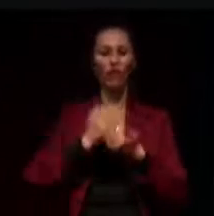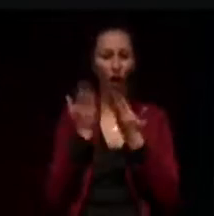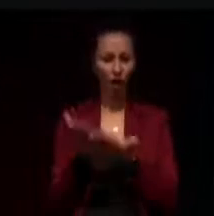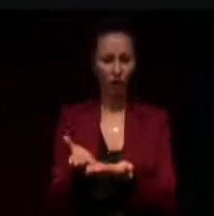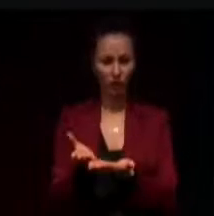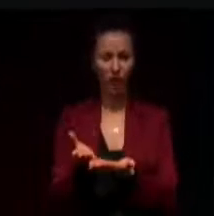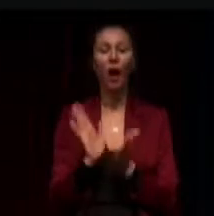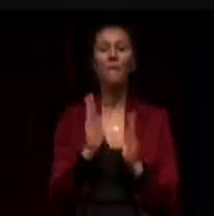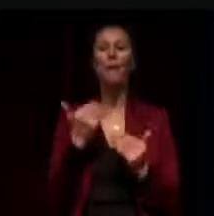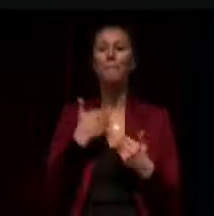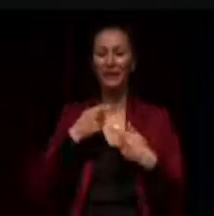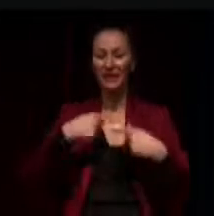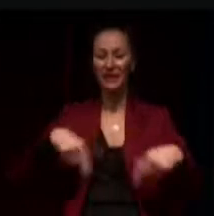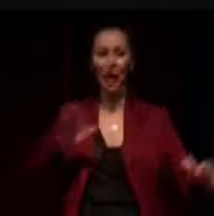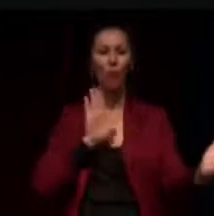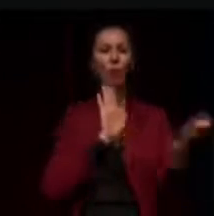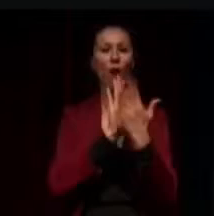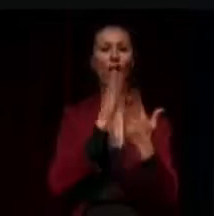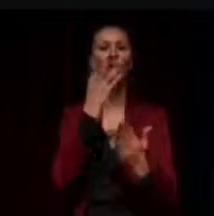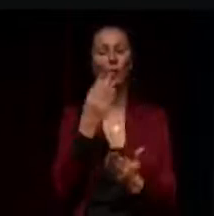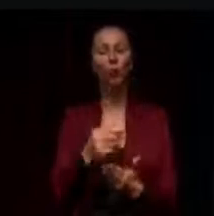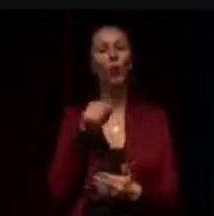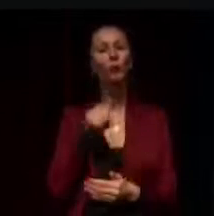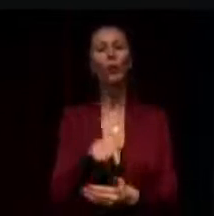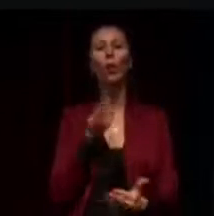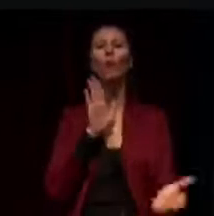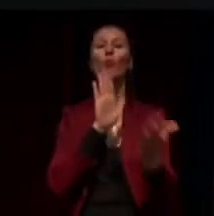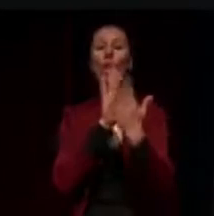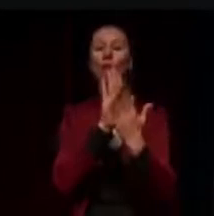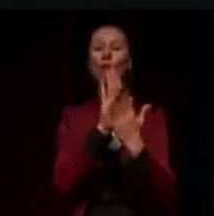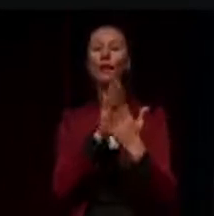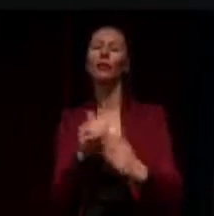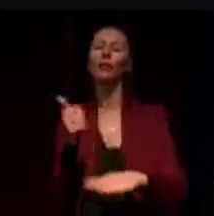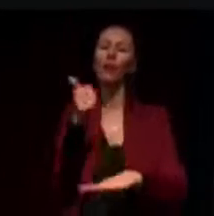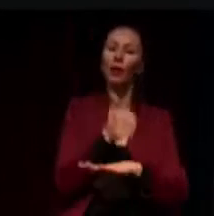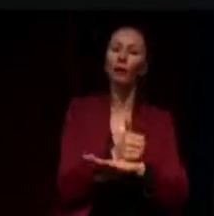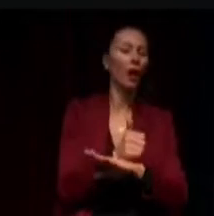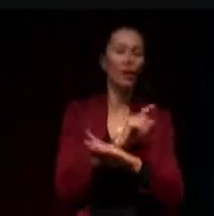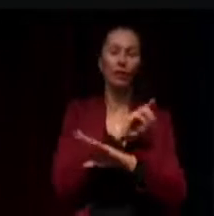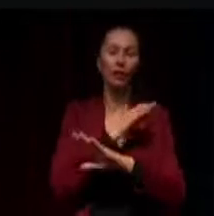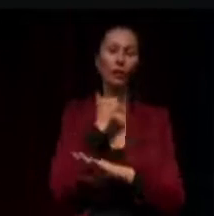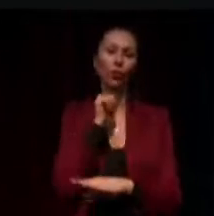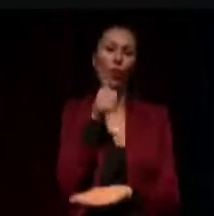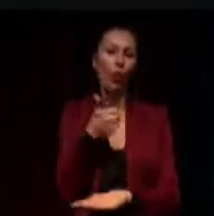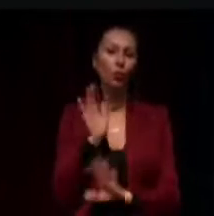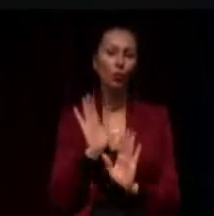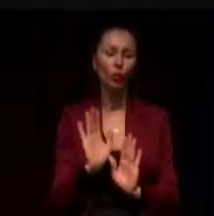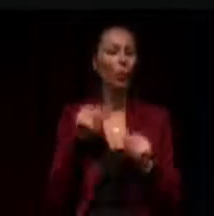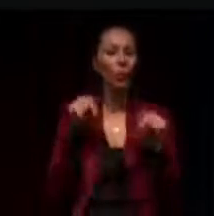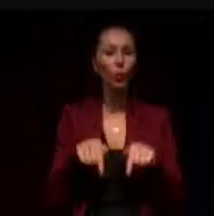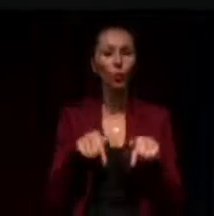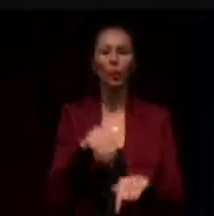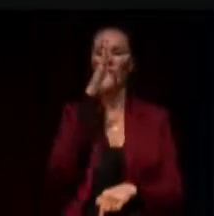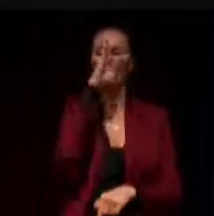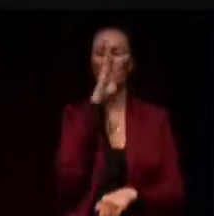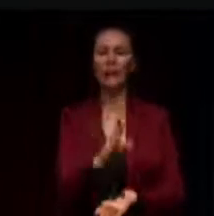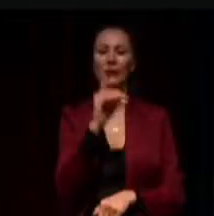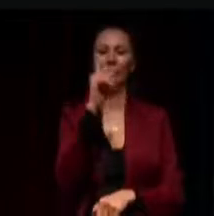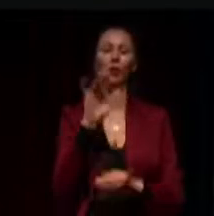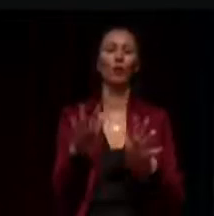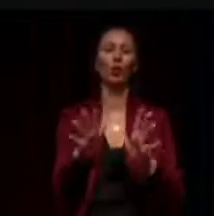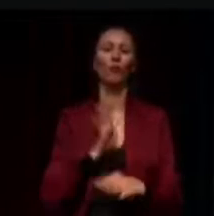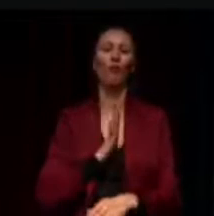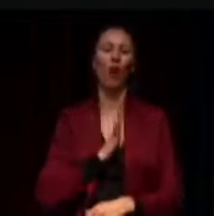ama bizler muhalefet olarak, bunun muhalefeti iktidarı yok. Burada ciddi bir durum